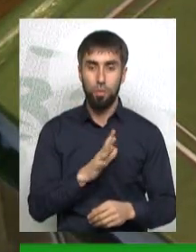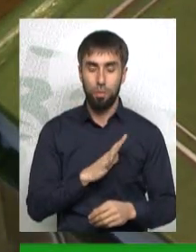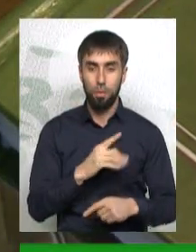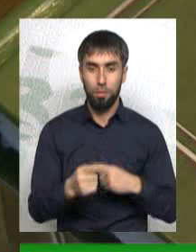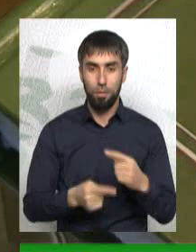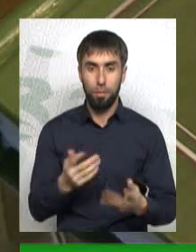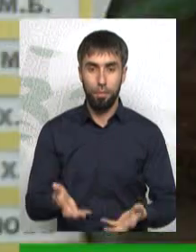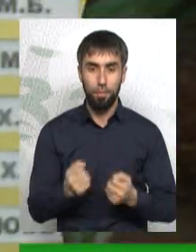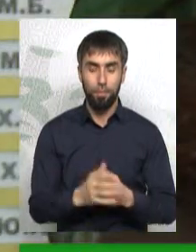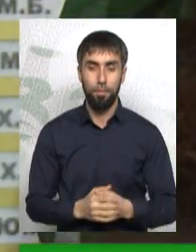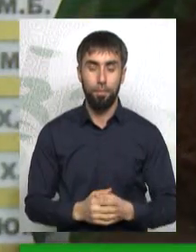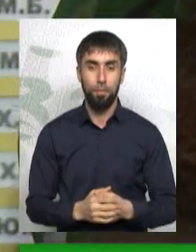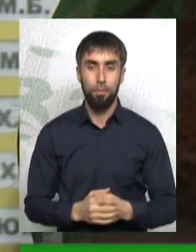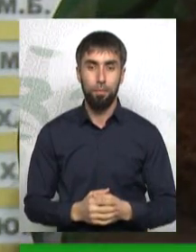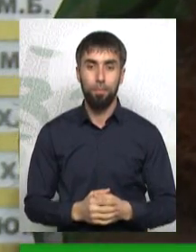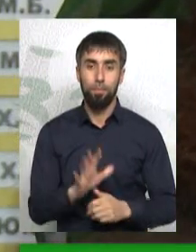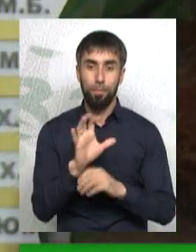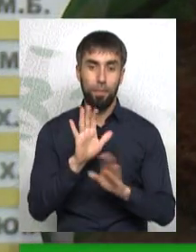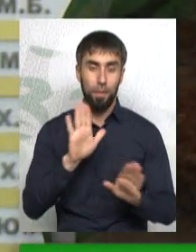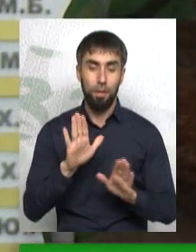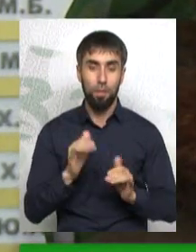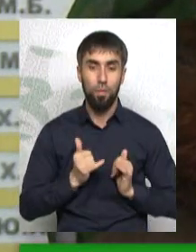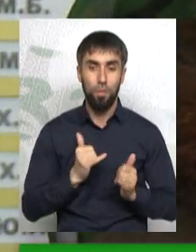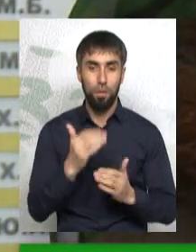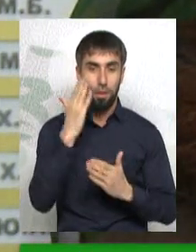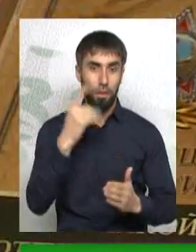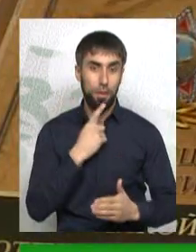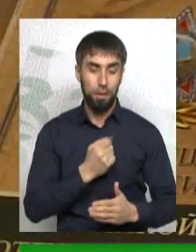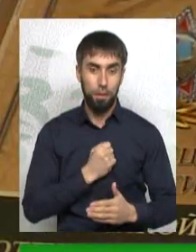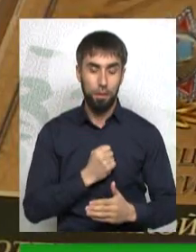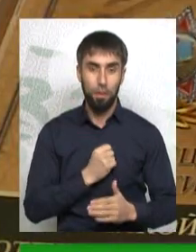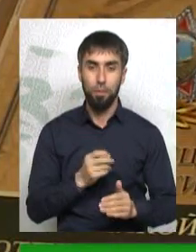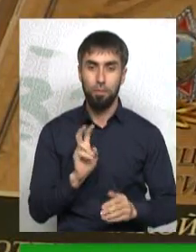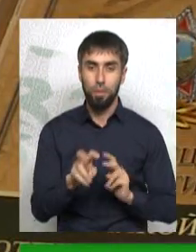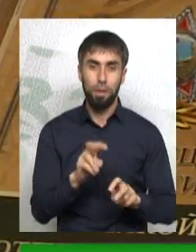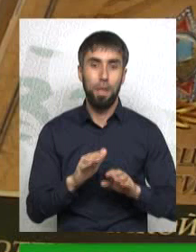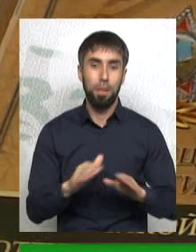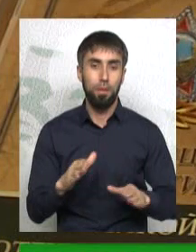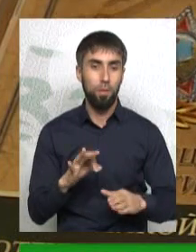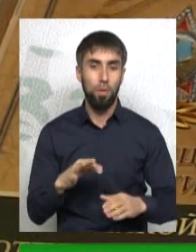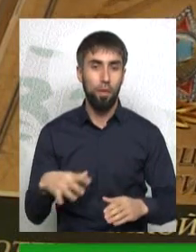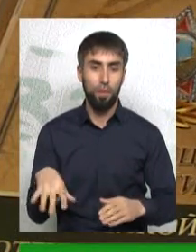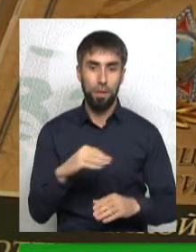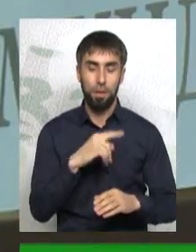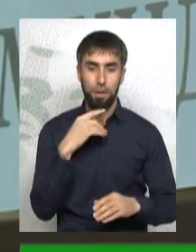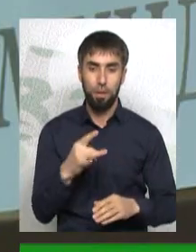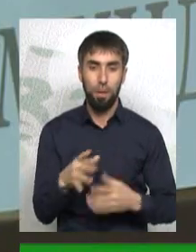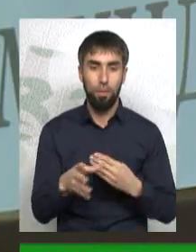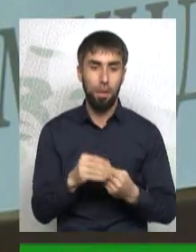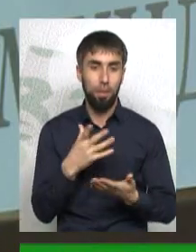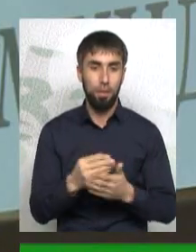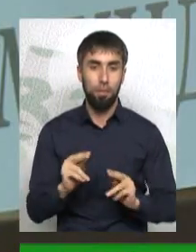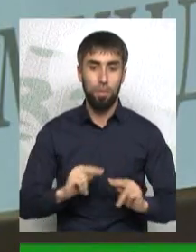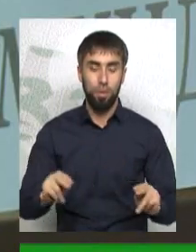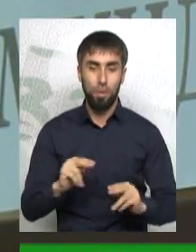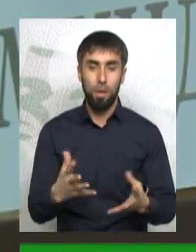меньше интересуется историей своей страны. Фотовыставку, посвященную неизвестному солдату, посещают школьники со всей Ингушетии вместе со своими